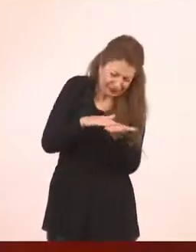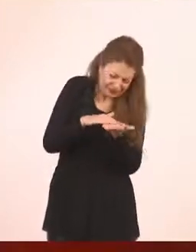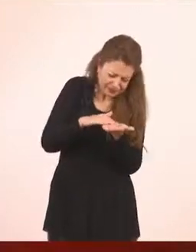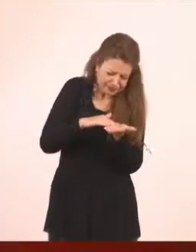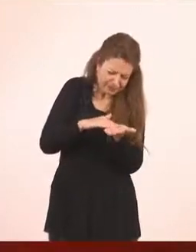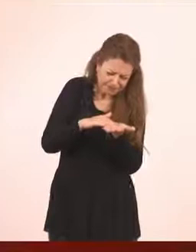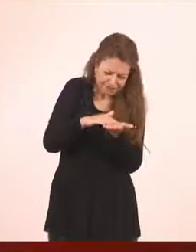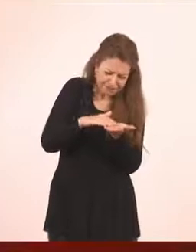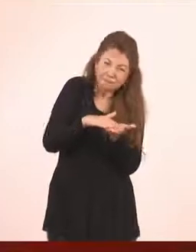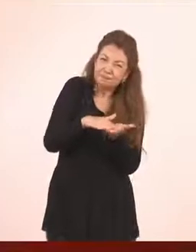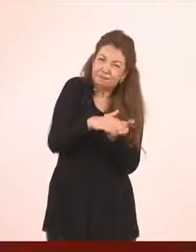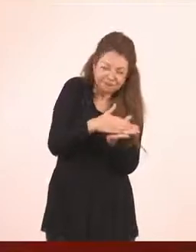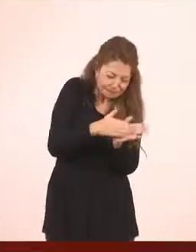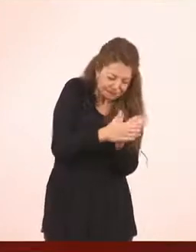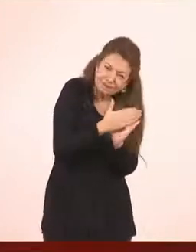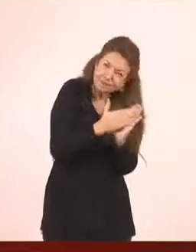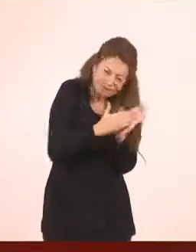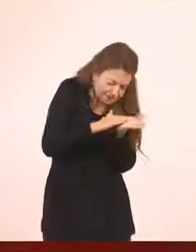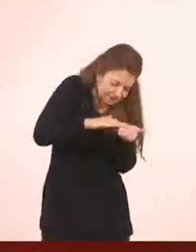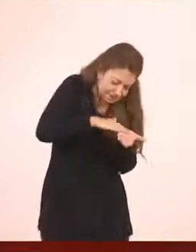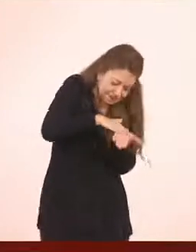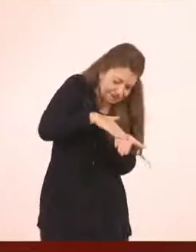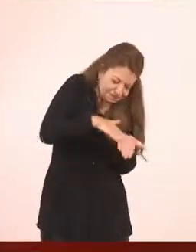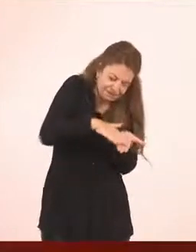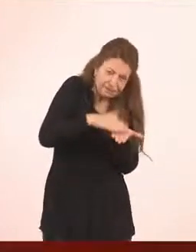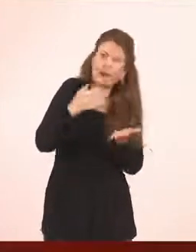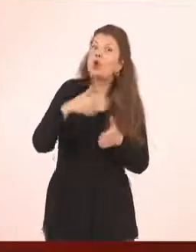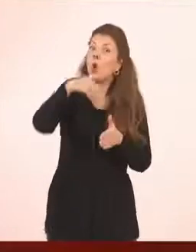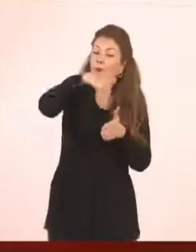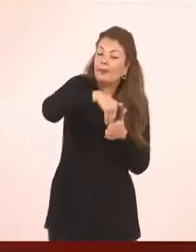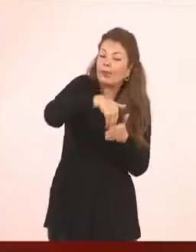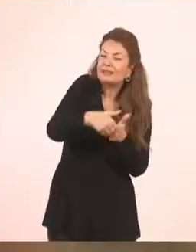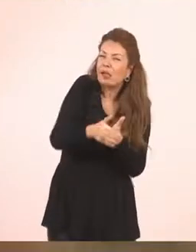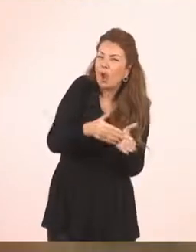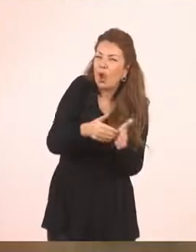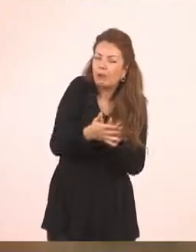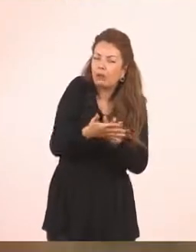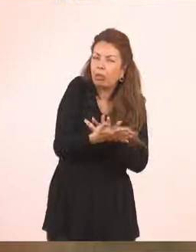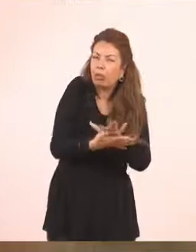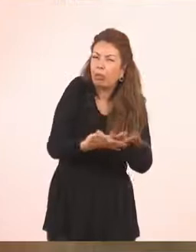Και καλά καλά πίεση για να αναμειχθούν τα δύο ουδέτερα.